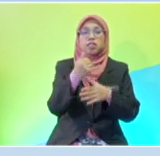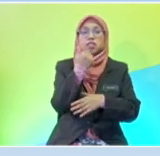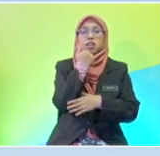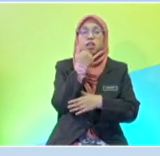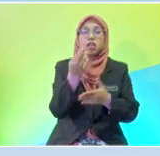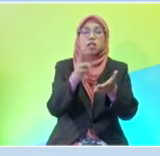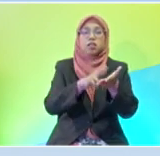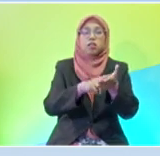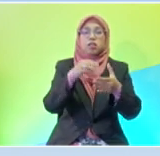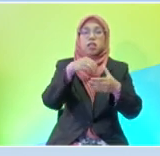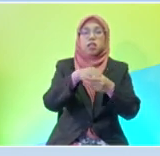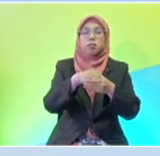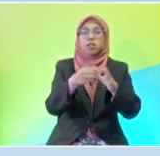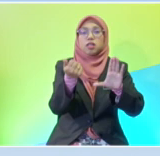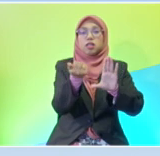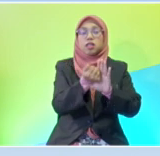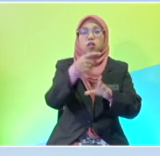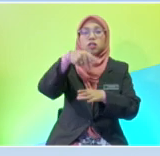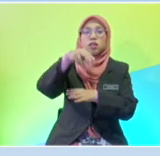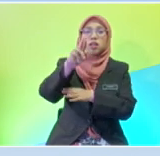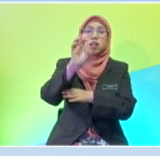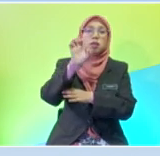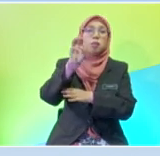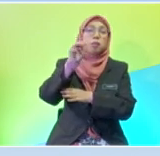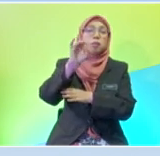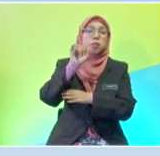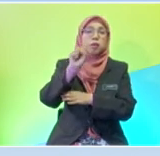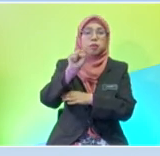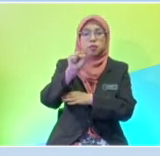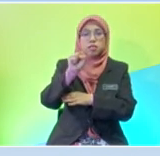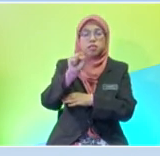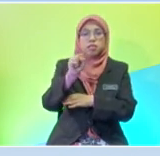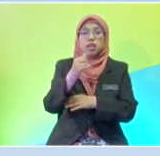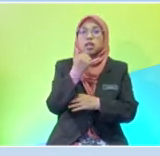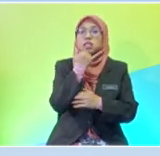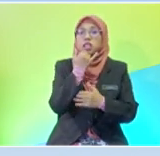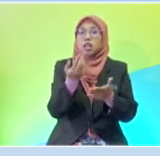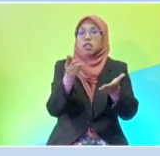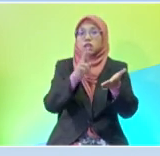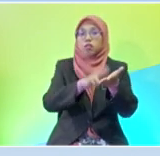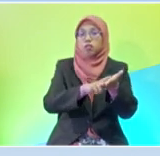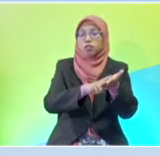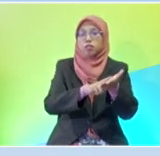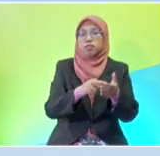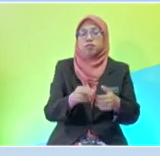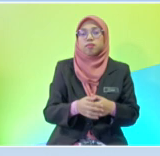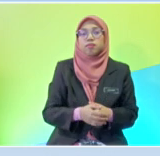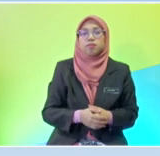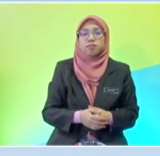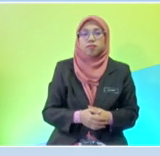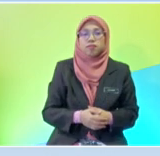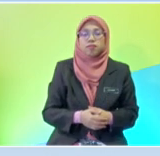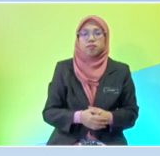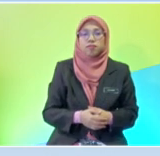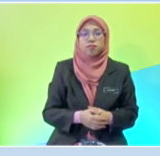ke dalam ecome premis salah record dalam account yang yang salah lah oke